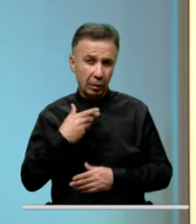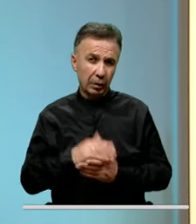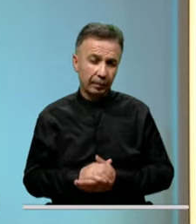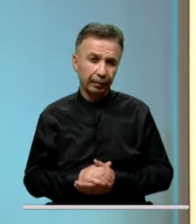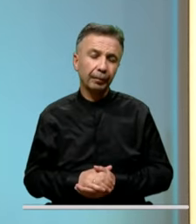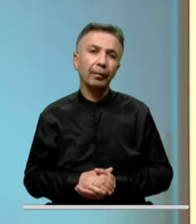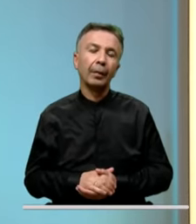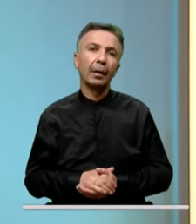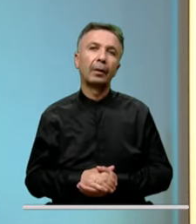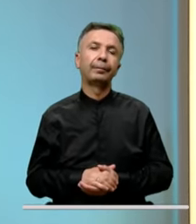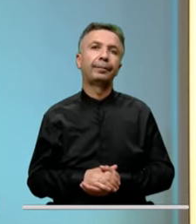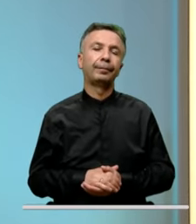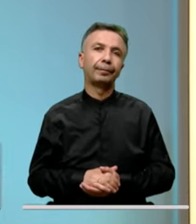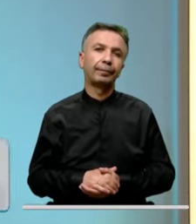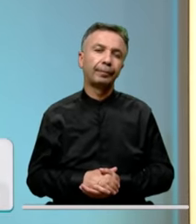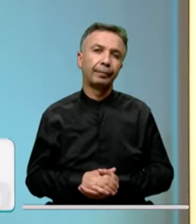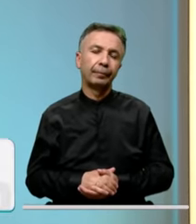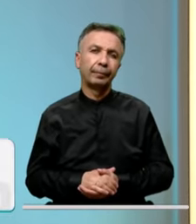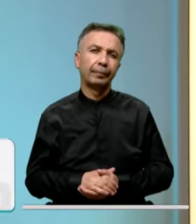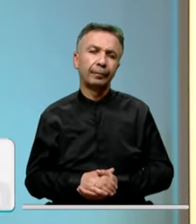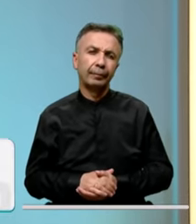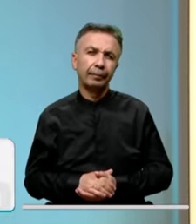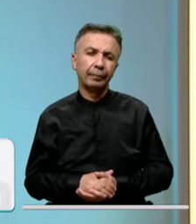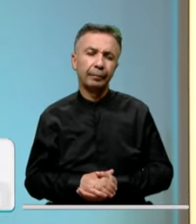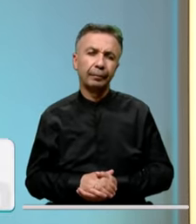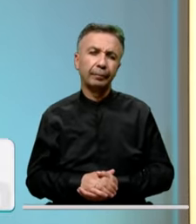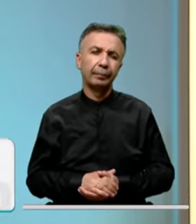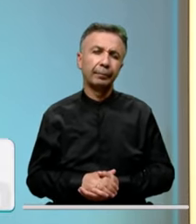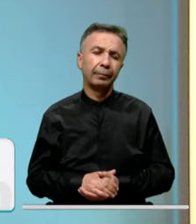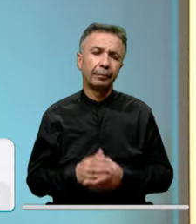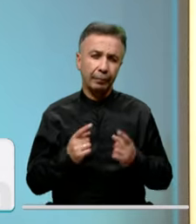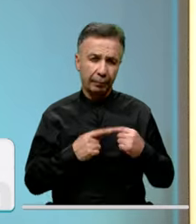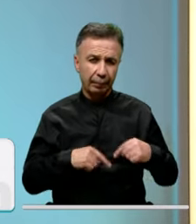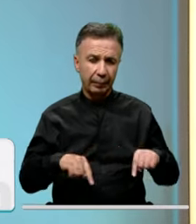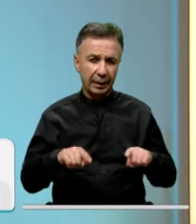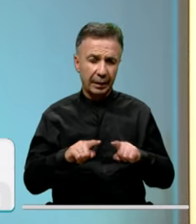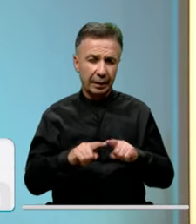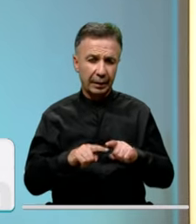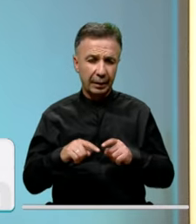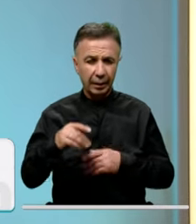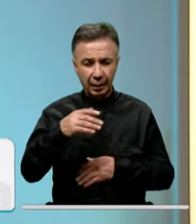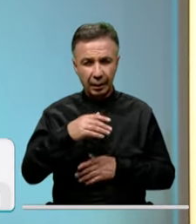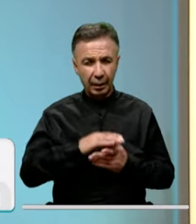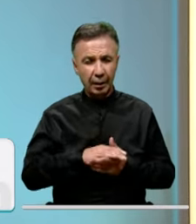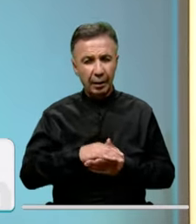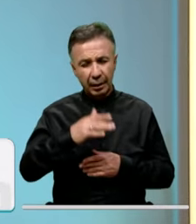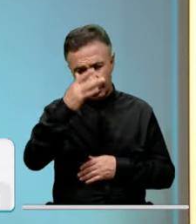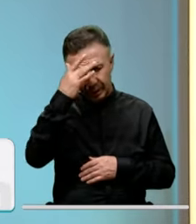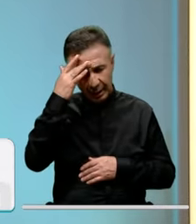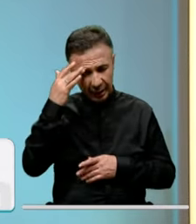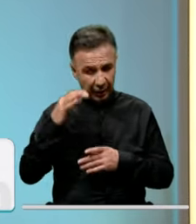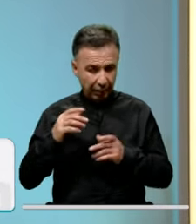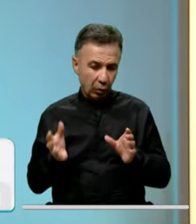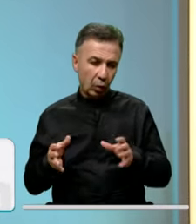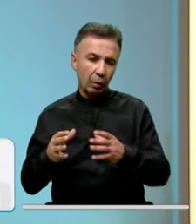İnne ümmetün ümmiyetün la nektubu ve la nehsubu. Biz ümmi bir topluluğuz. Hesap kitap işi de